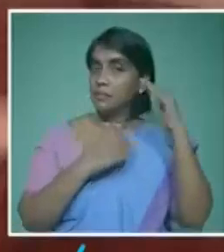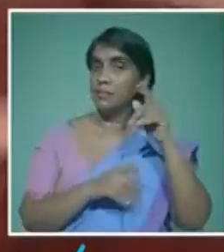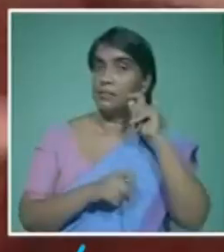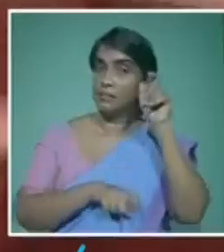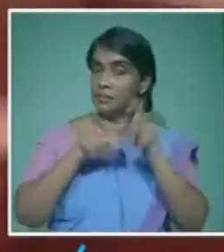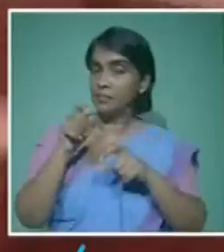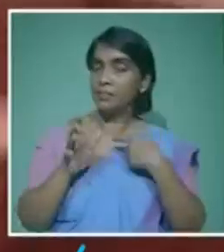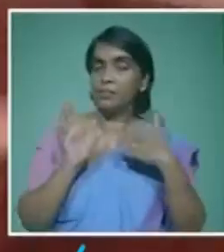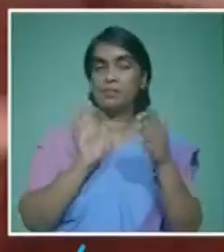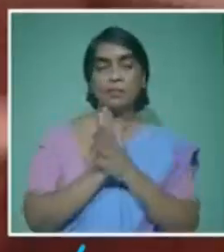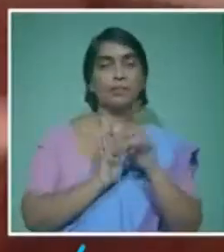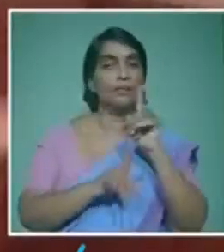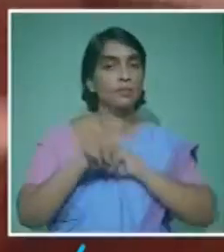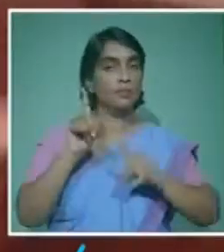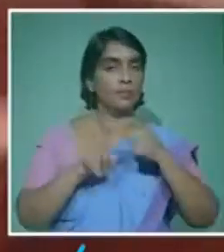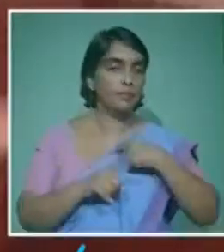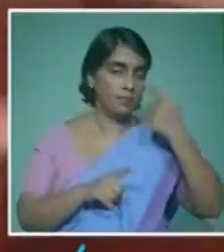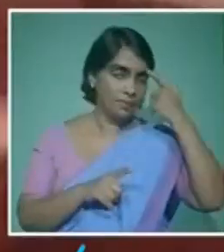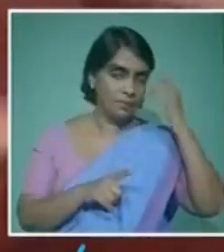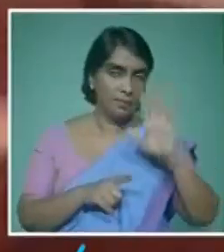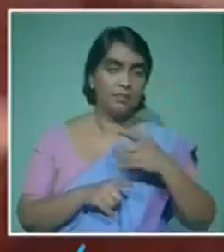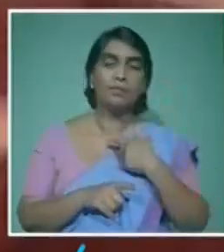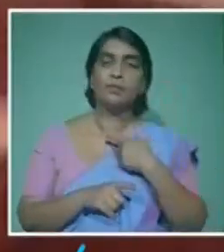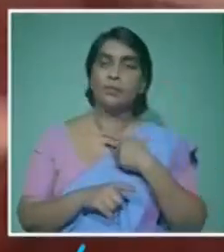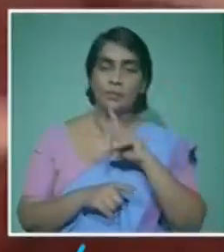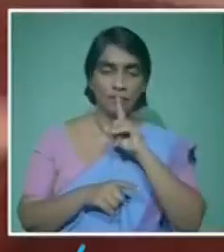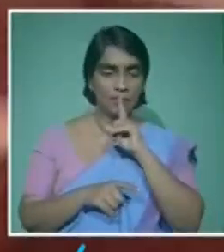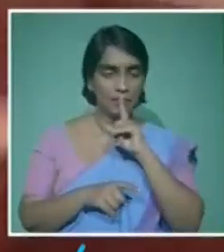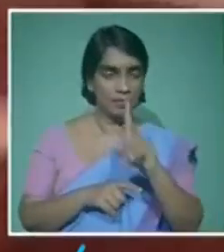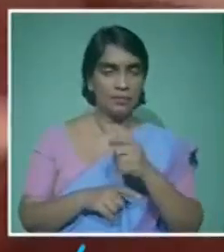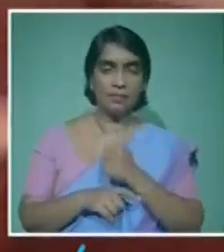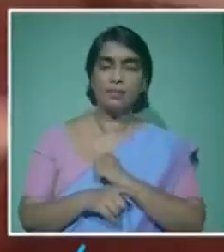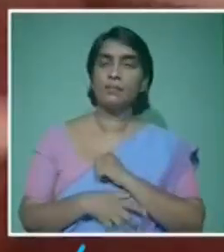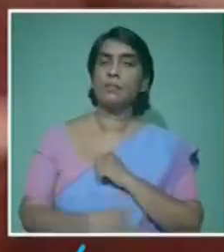என்பதையும் தெரிவித்துக் கொள்கின்றேன். உள்ளூர் உற்பத்தியை